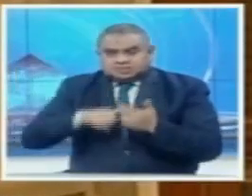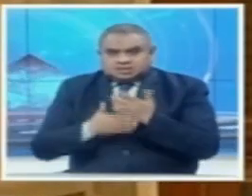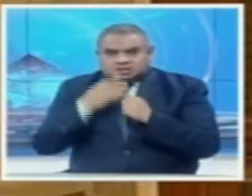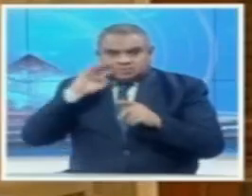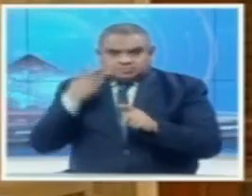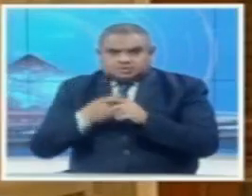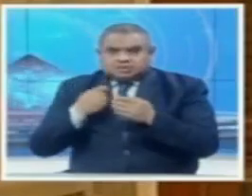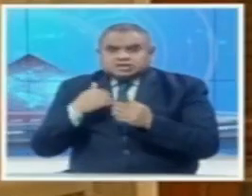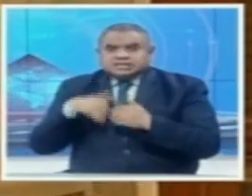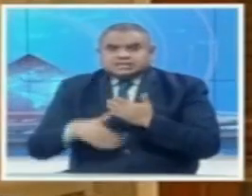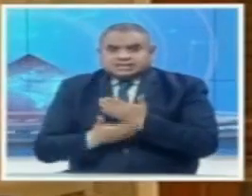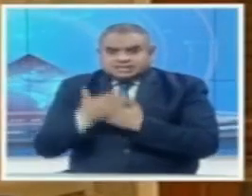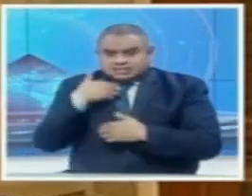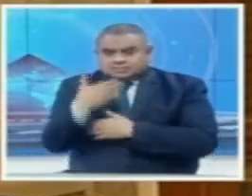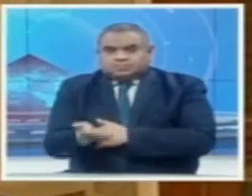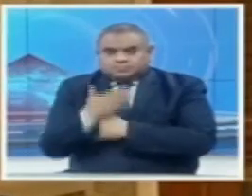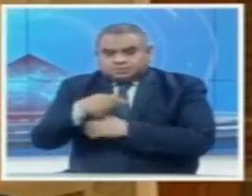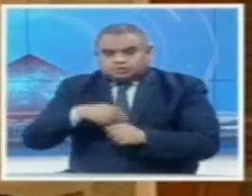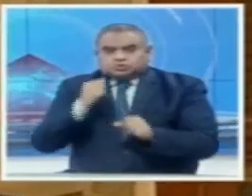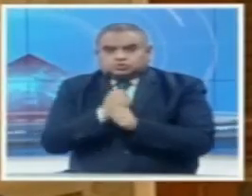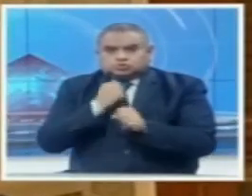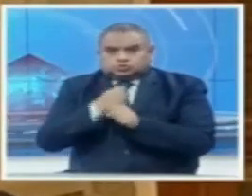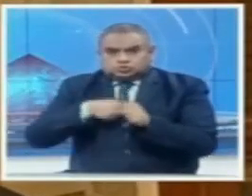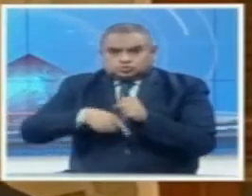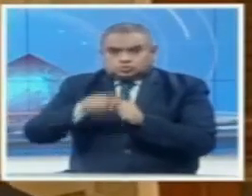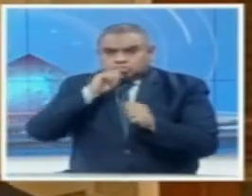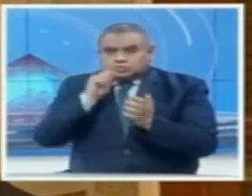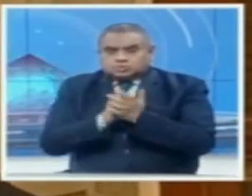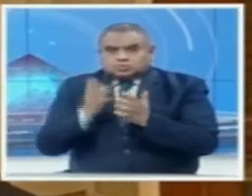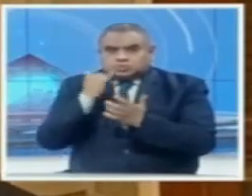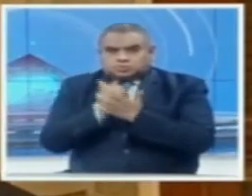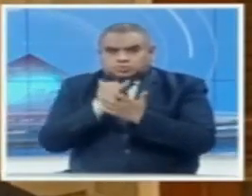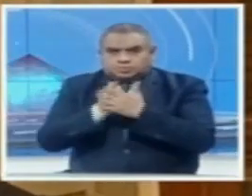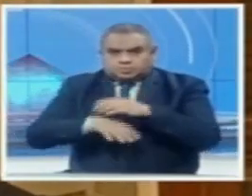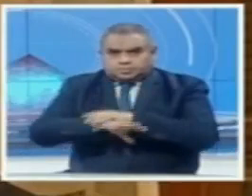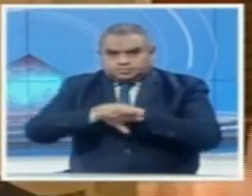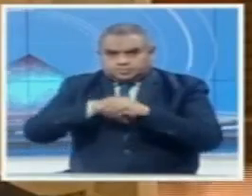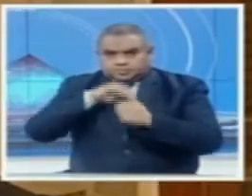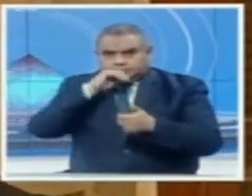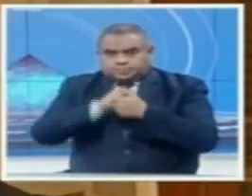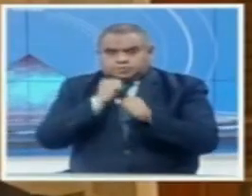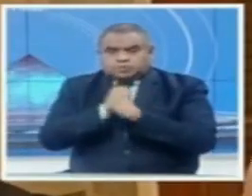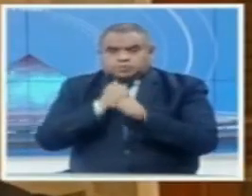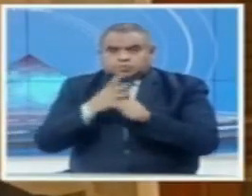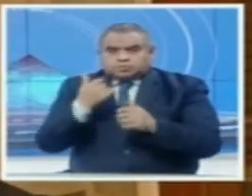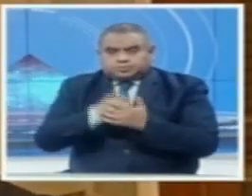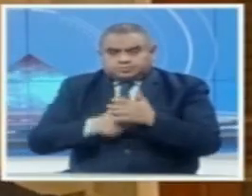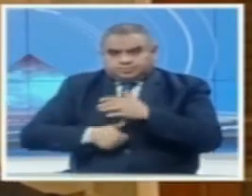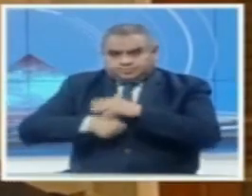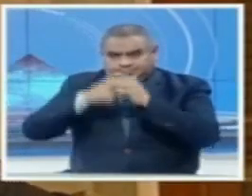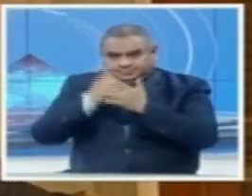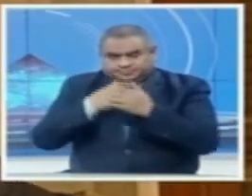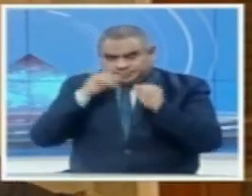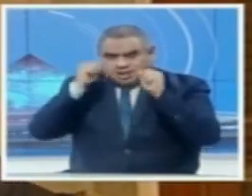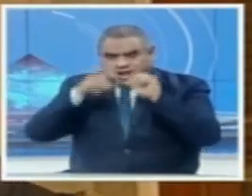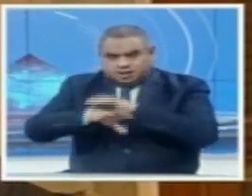بمعنى انه همم احنا بنتكلم بحيث انه يقدر يبني المكان بتاع الانفلونزا المحلل الكهربي